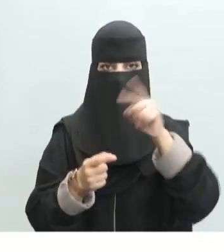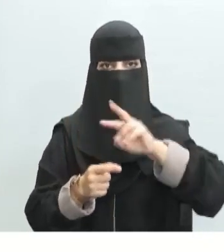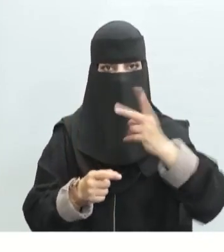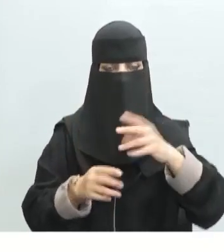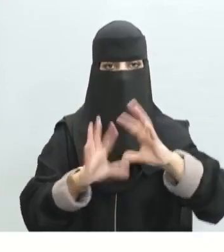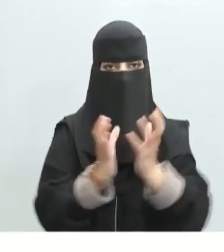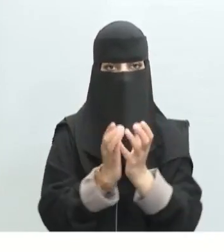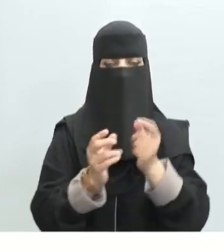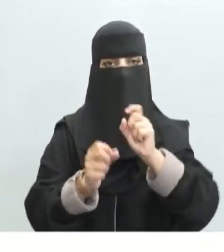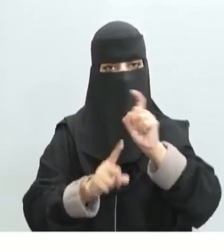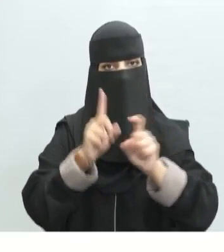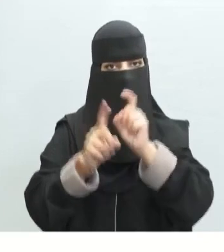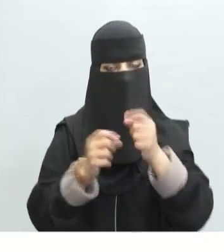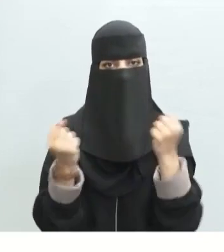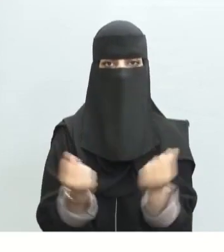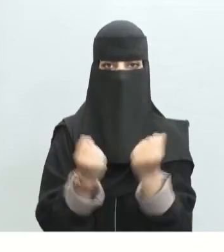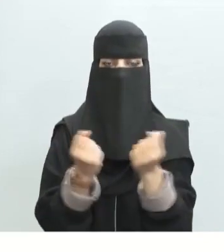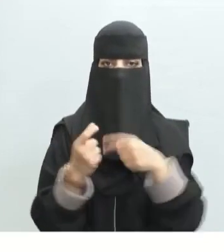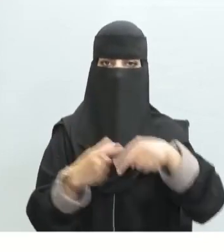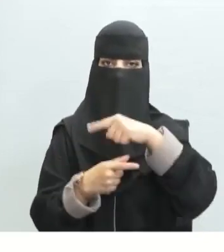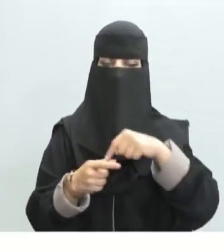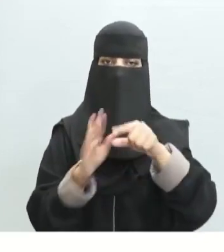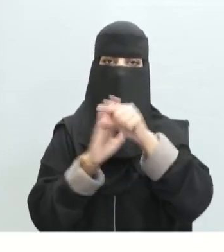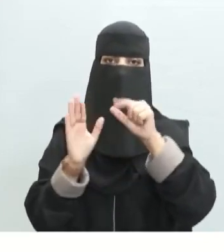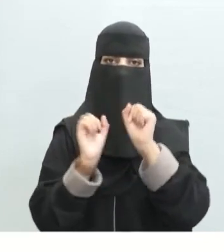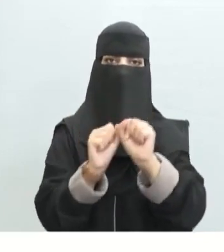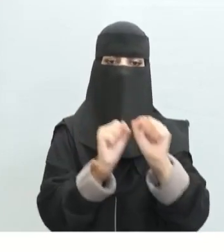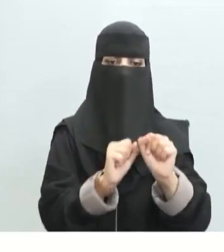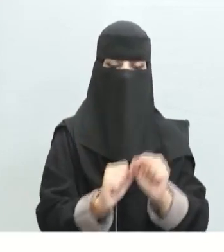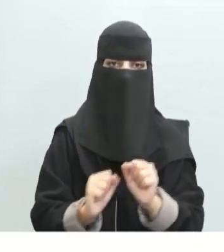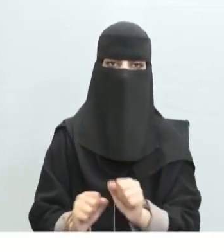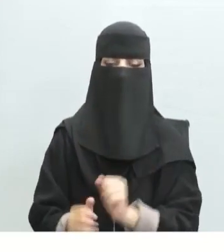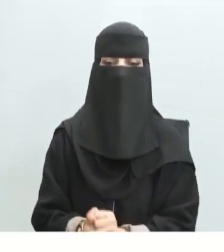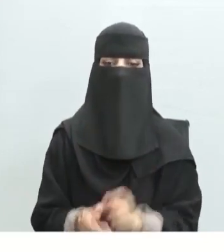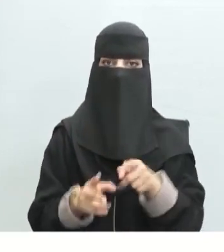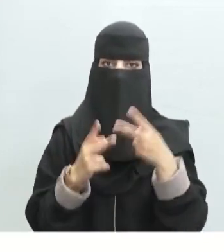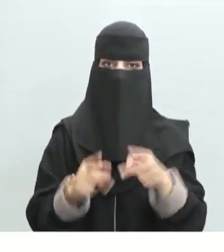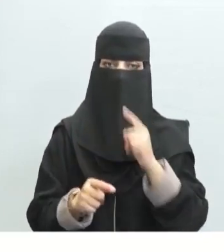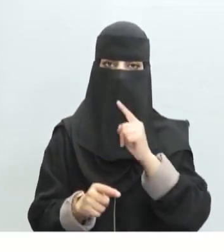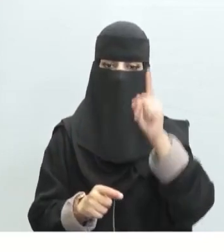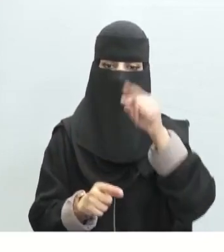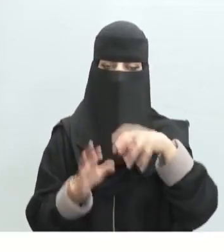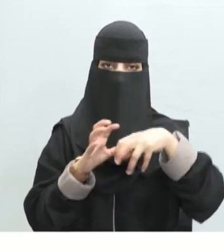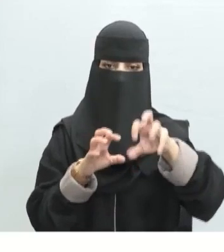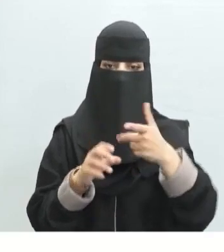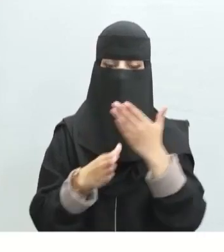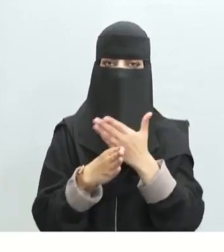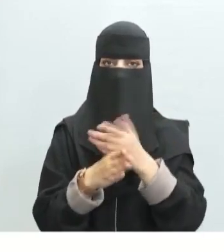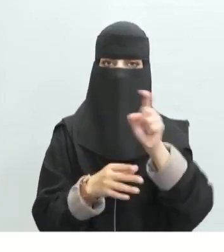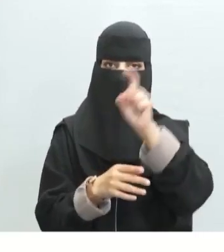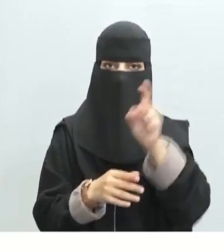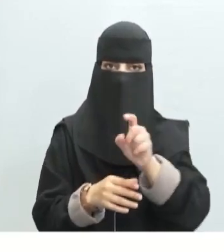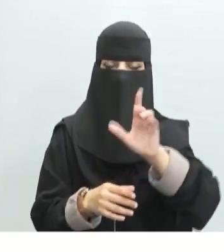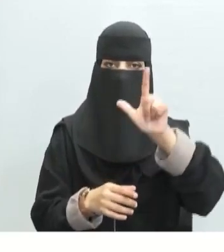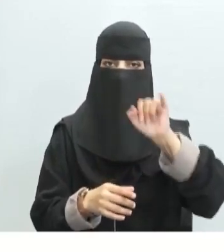مجموعه من الامثله والتدريبات حول هذا الموضوع نبدا على بركه الله ب قراءه فقره لماذا